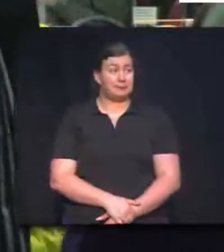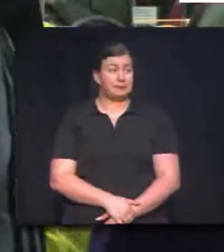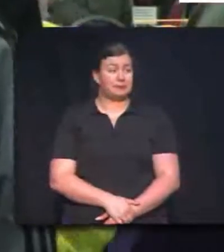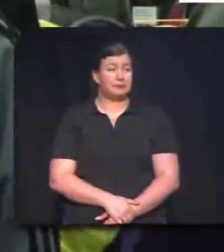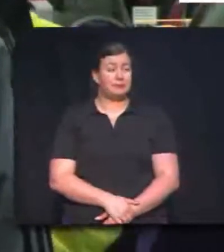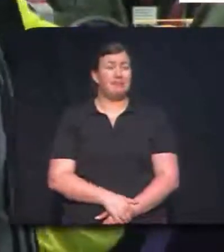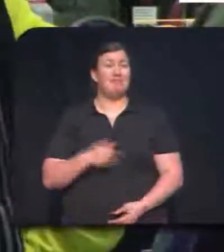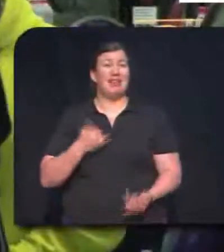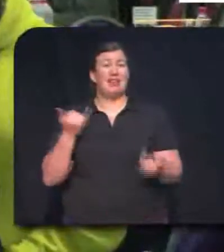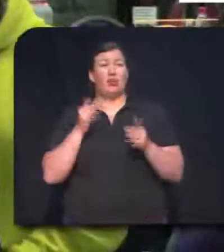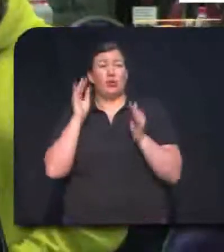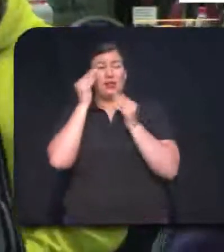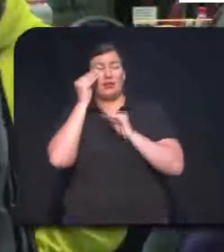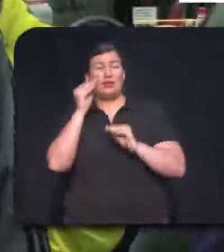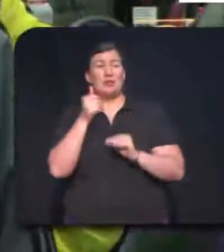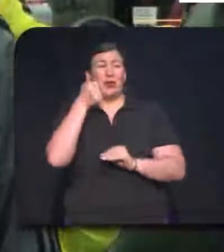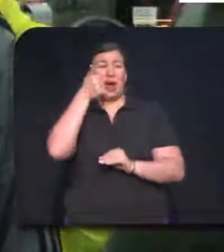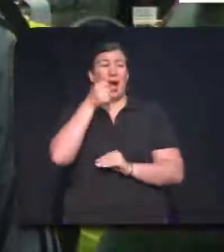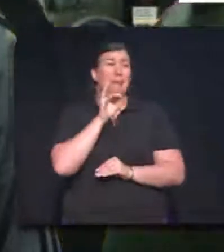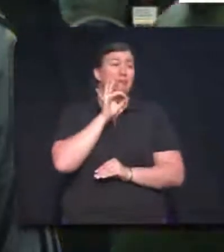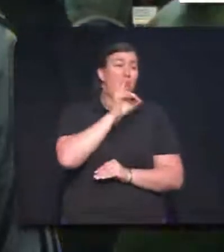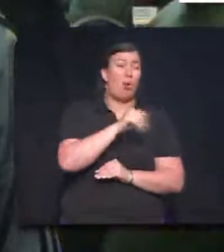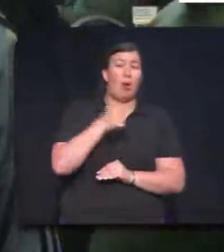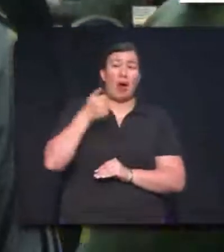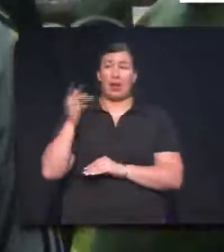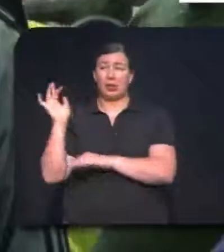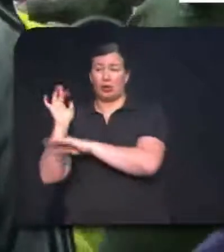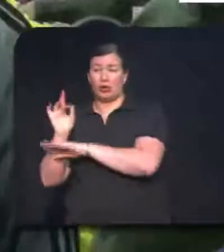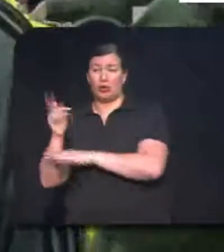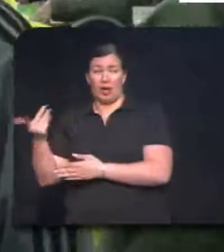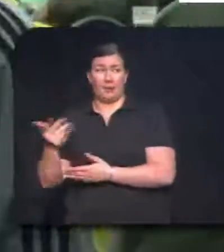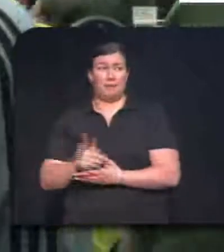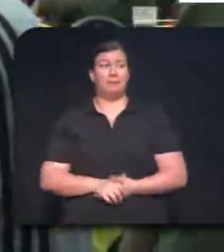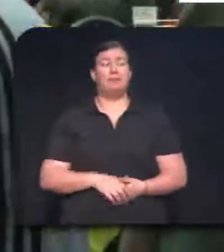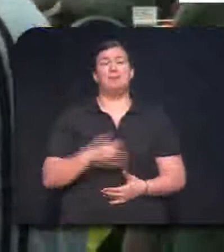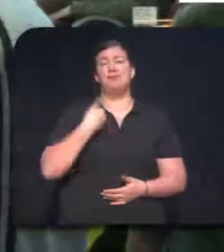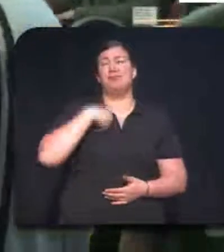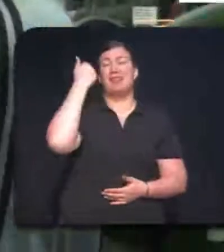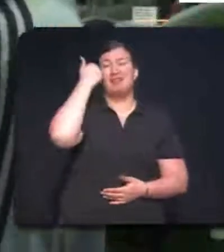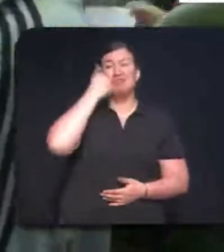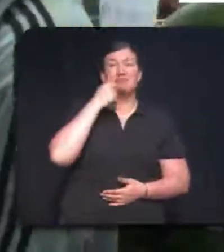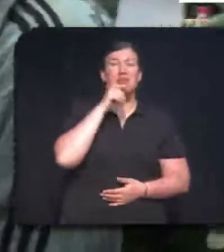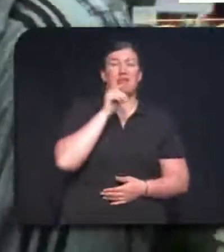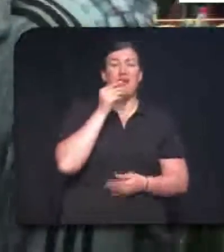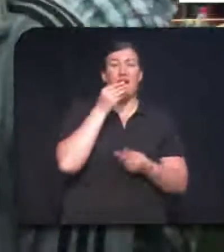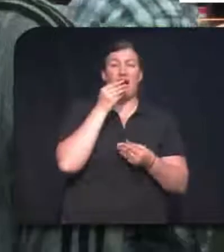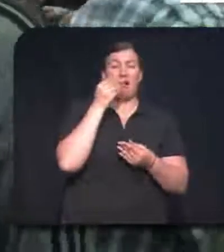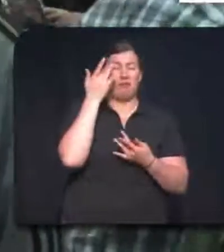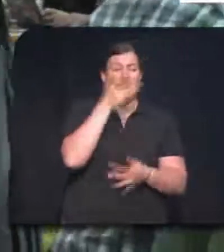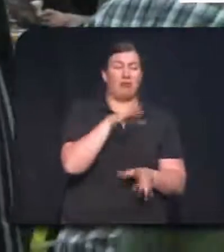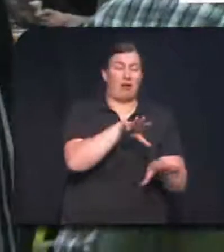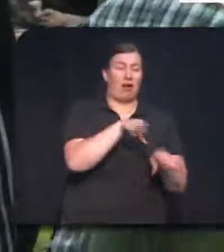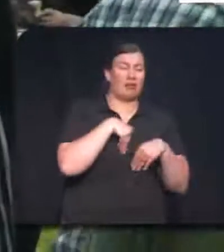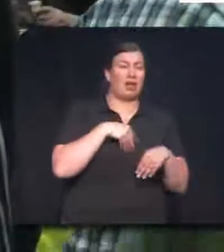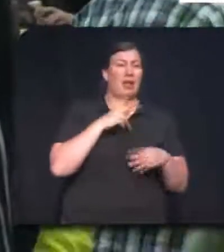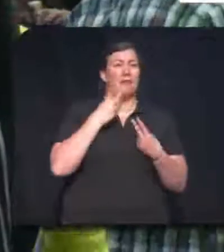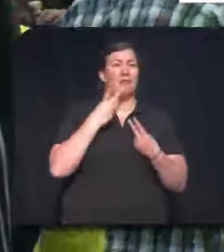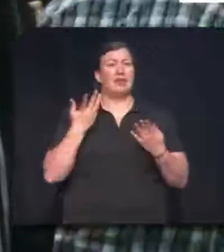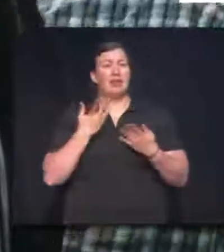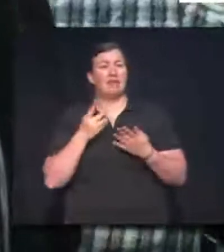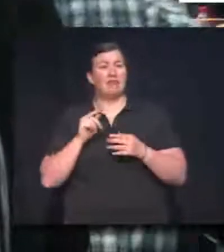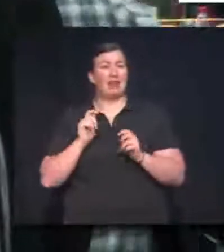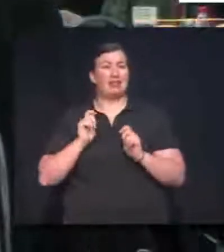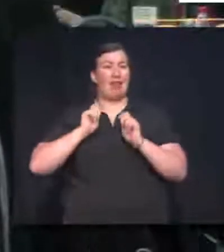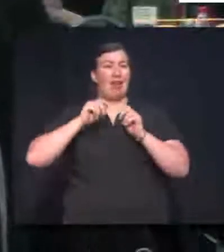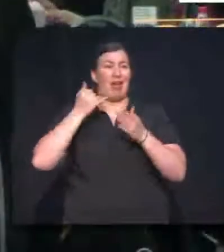nur zur Info jeweils noch ein Pro ein Konto ich bitte euch den Antrag anzunehmen wichtig ist das was am Ende bei rauskommt nämlich dass wir